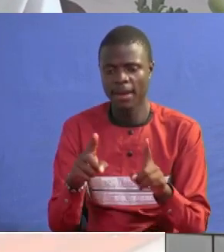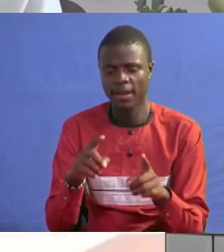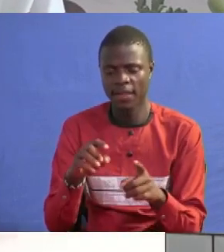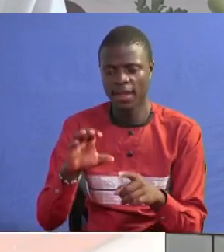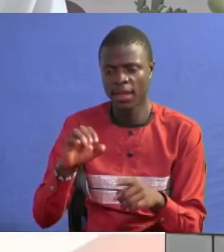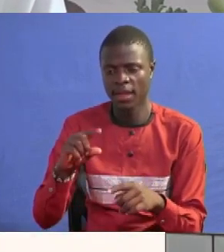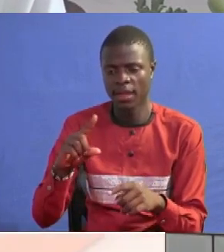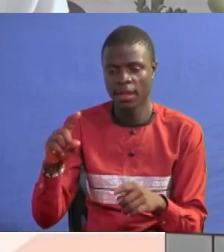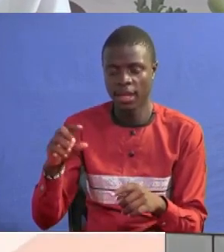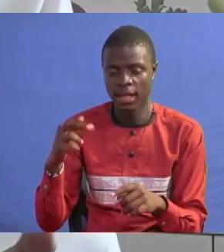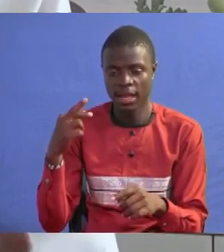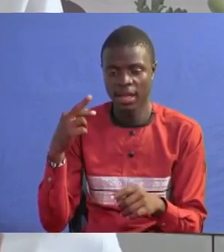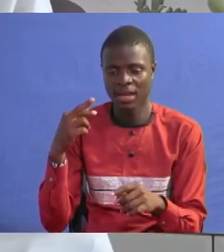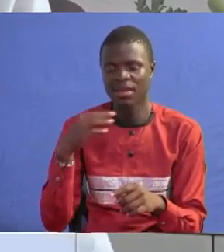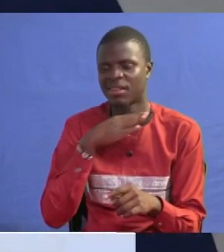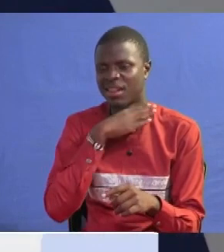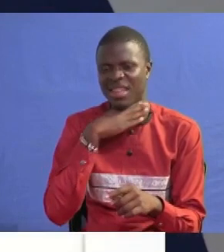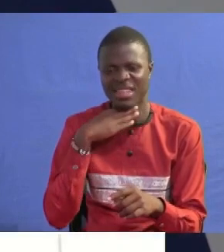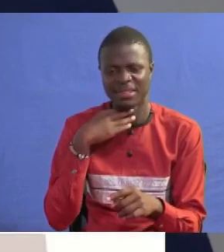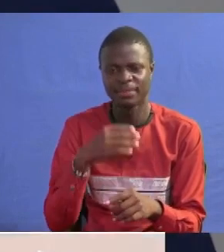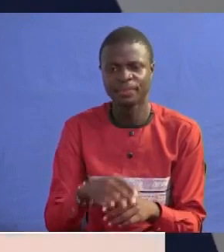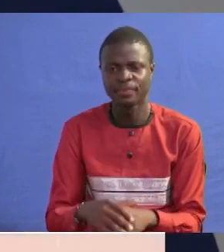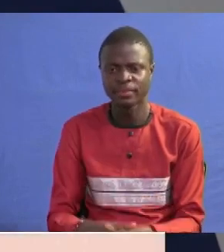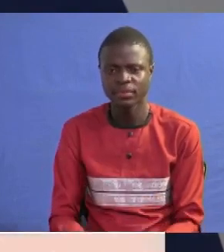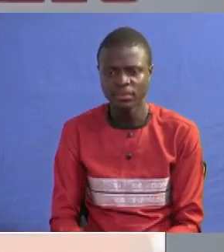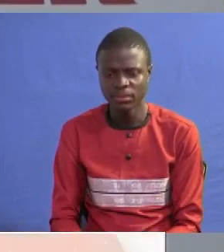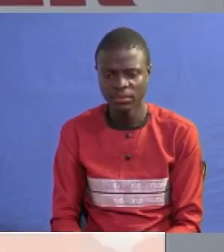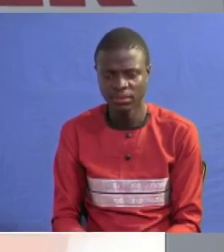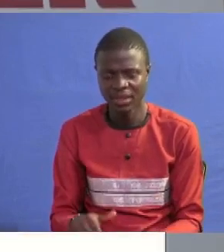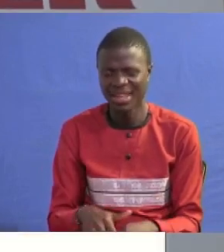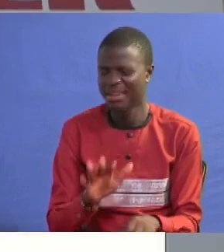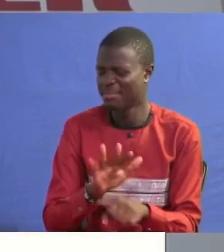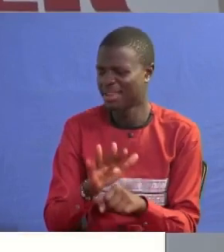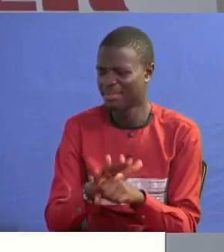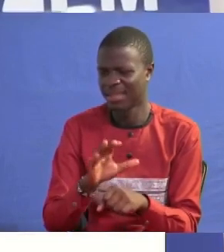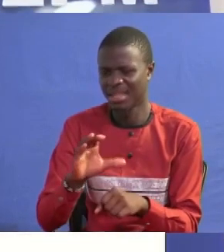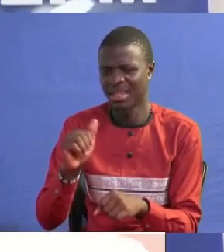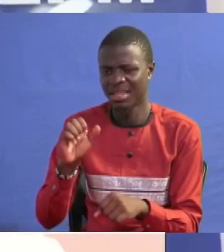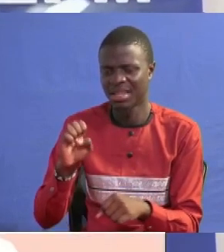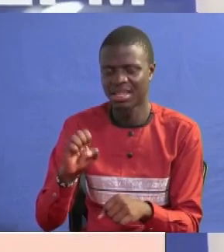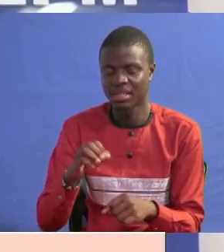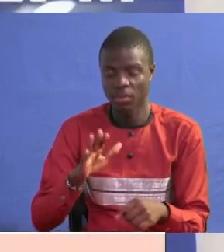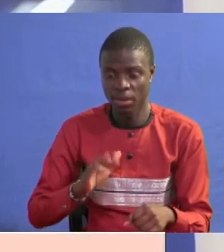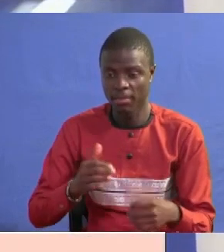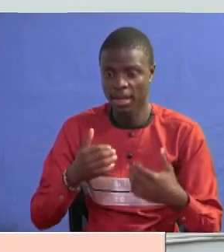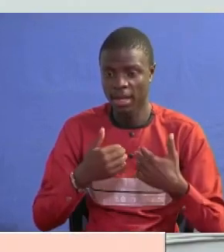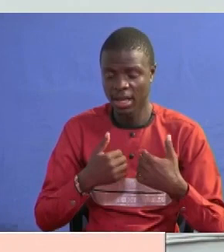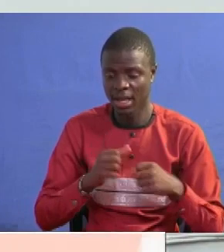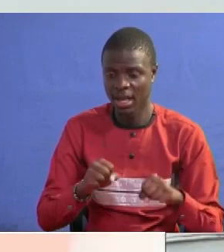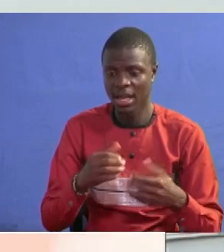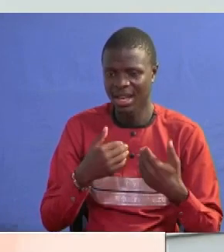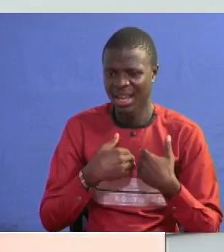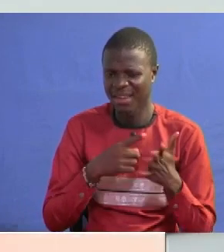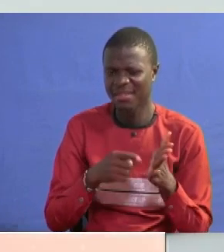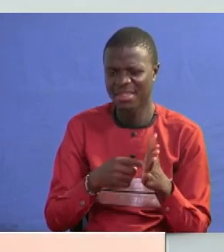in most women, in 6 months, they are gone. Katika kesi nyingi, wanawake wanaweza kupata ugonjwa huu bila ujuzi.